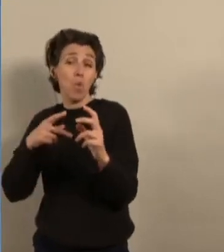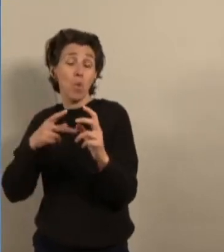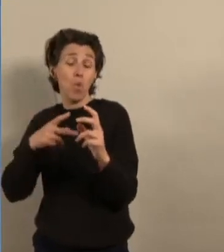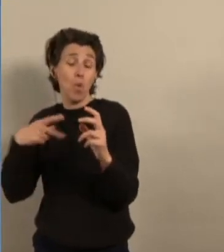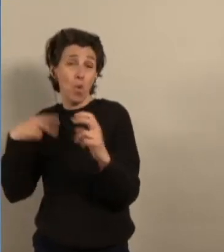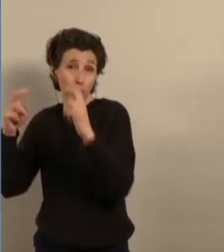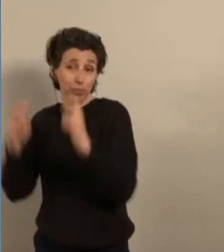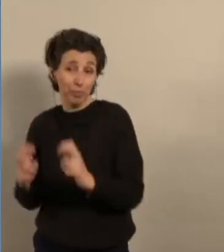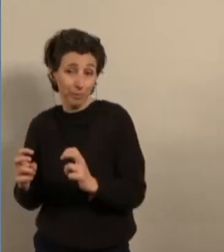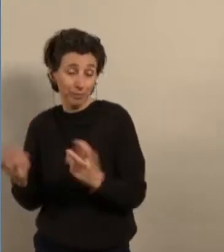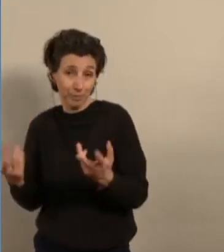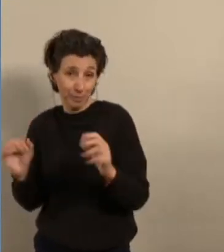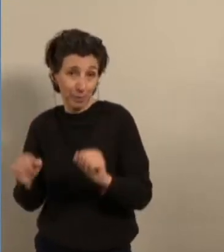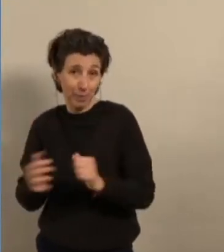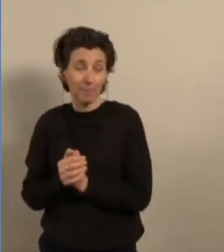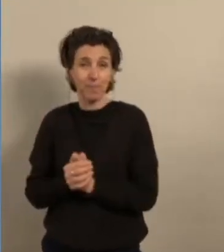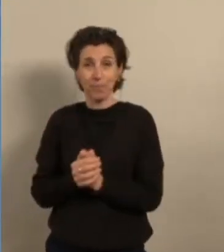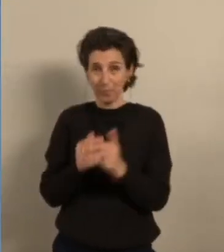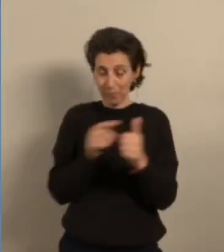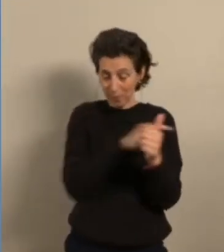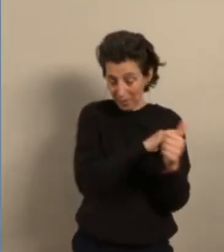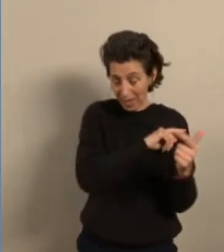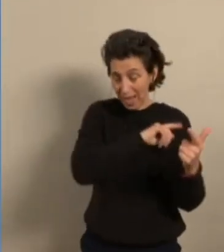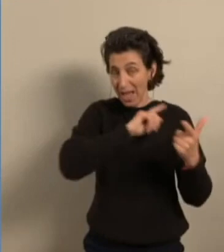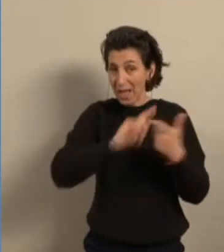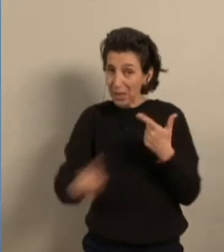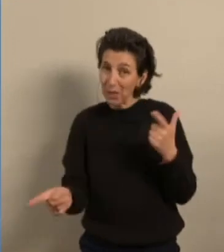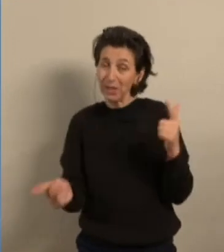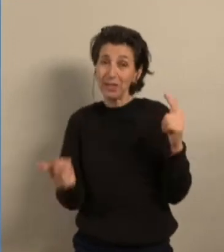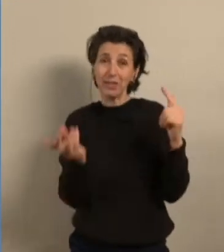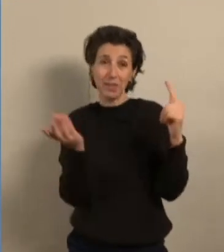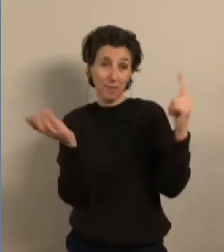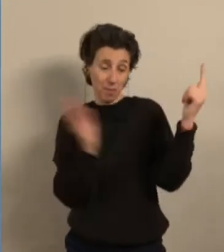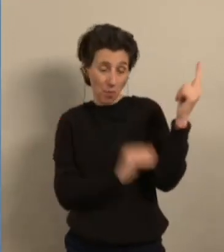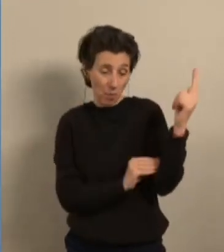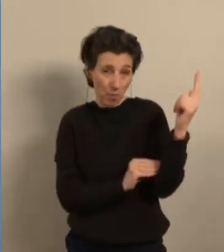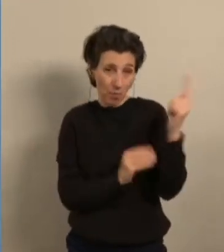J'enchaîne sur un autre amendement.